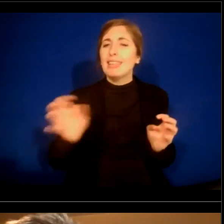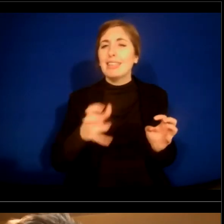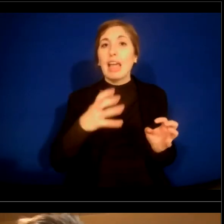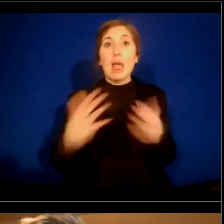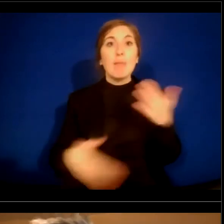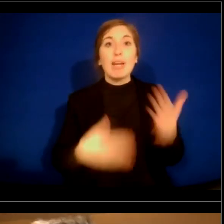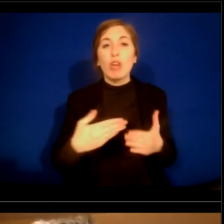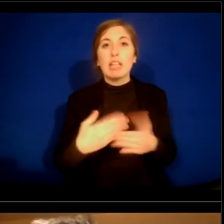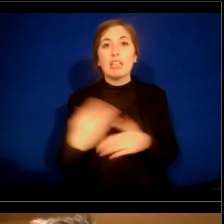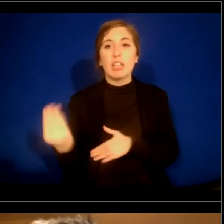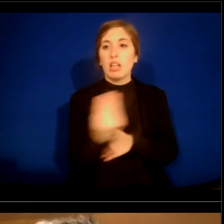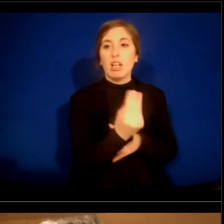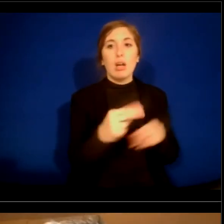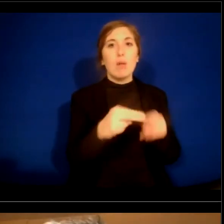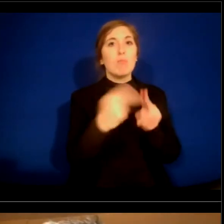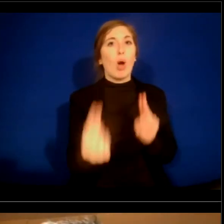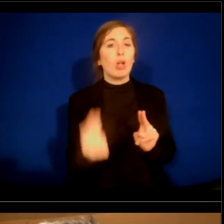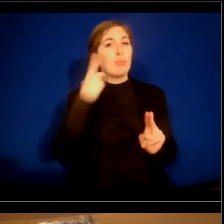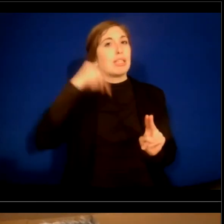il momento